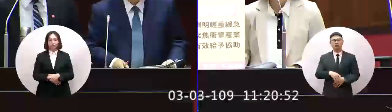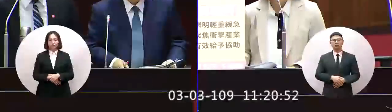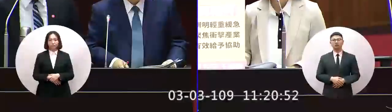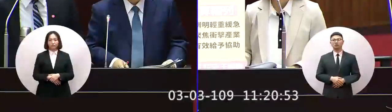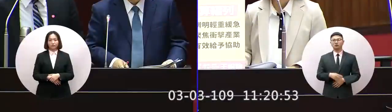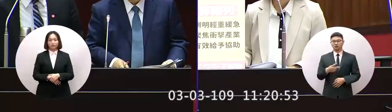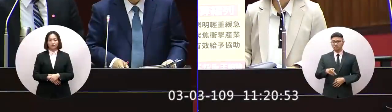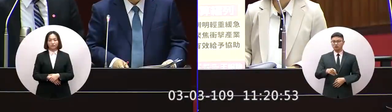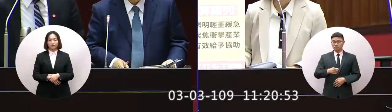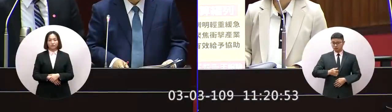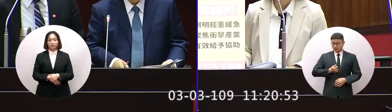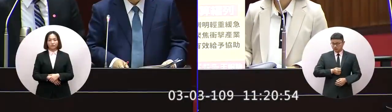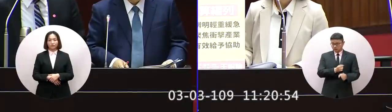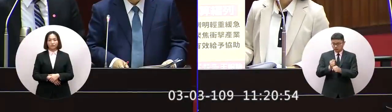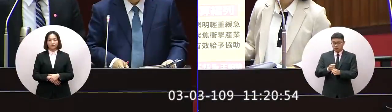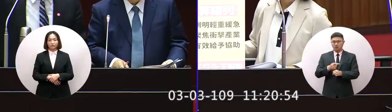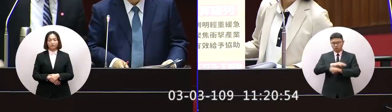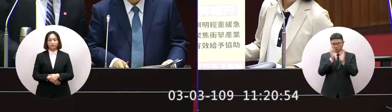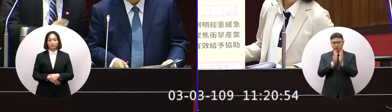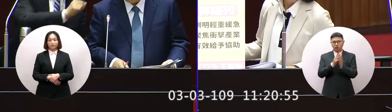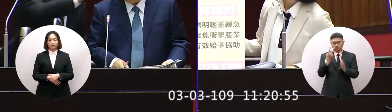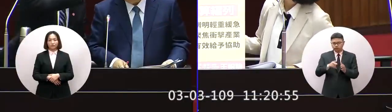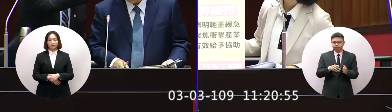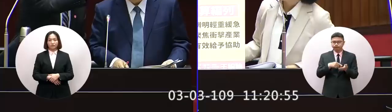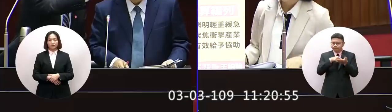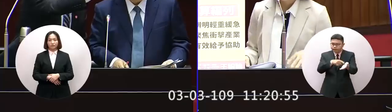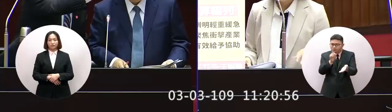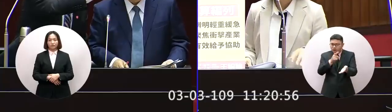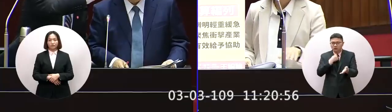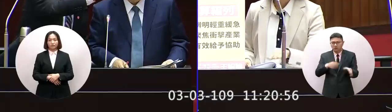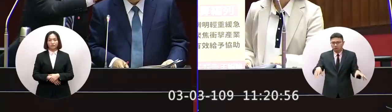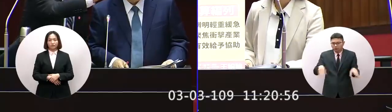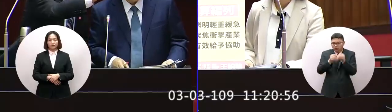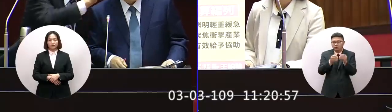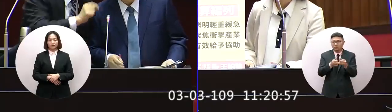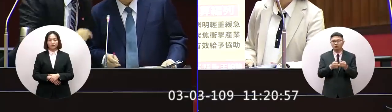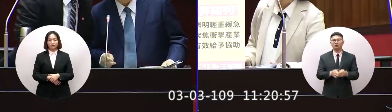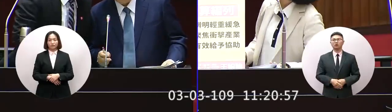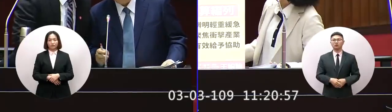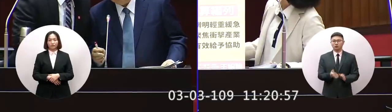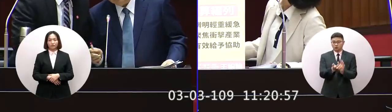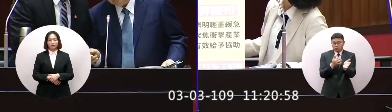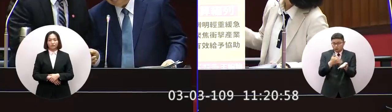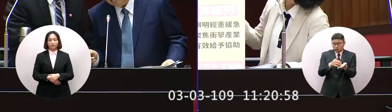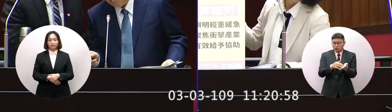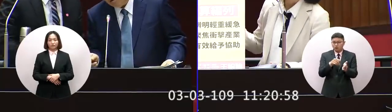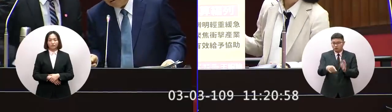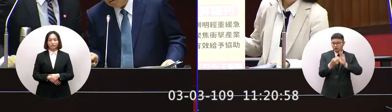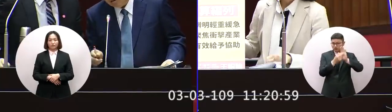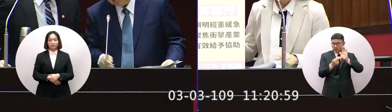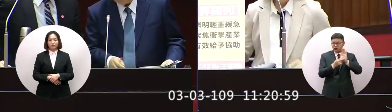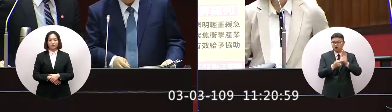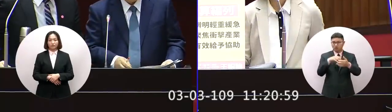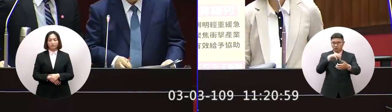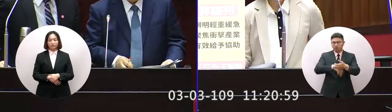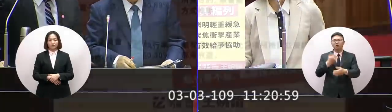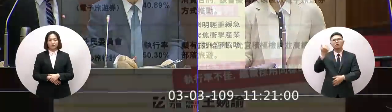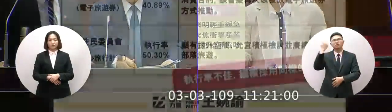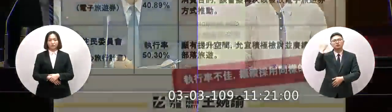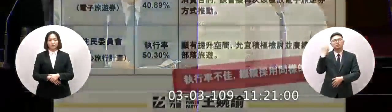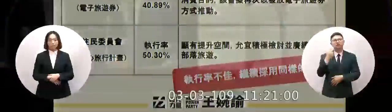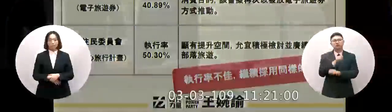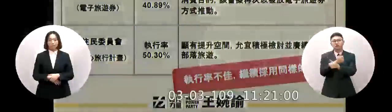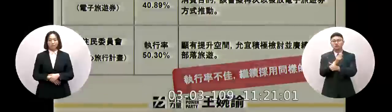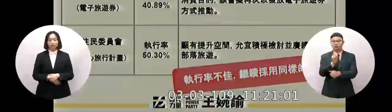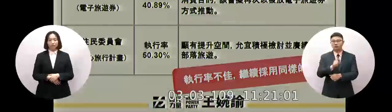怎么样执行和推动，我觉得是需要再被整合的。那刚才提到说，我们的在预算说明当中提到说，这几项在过去的经验